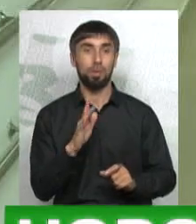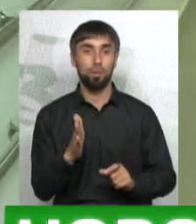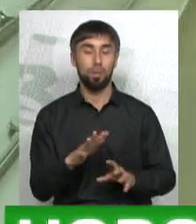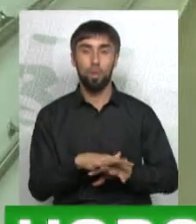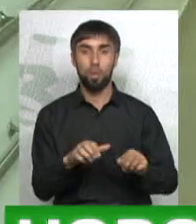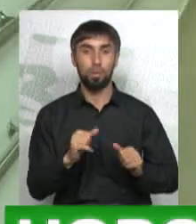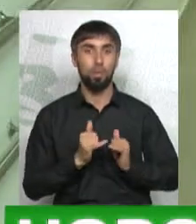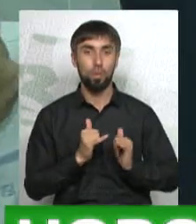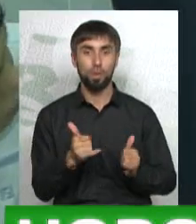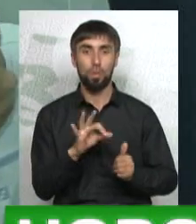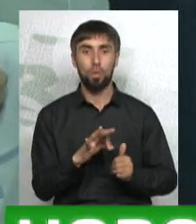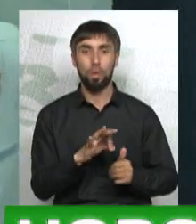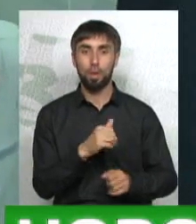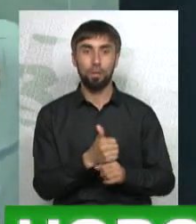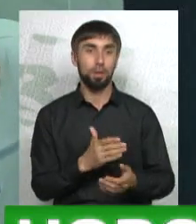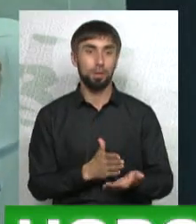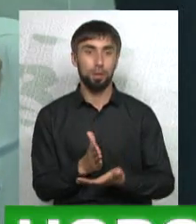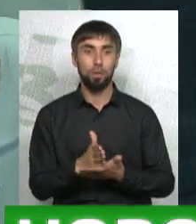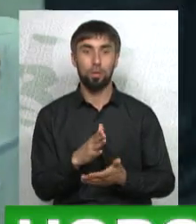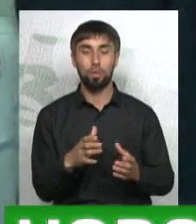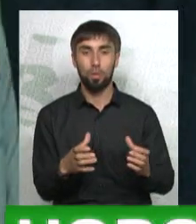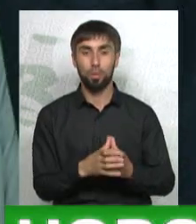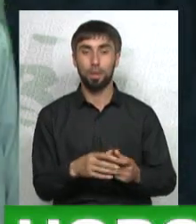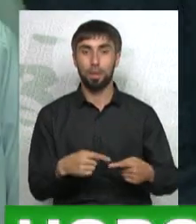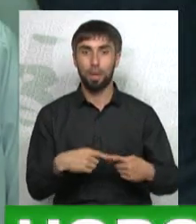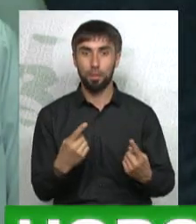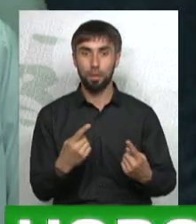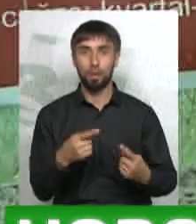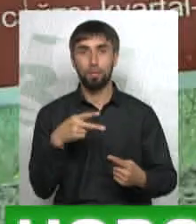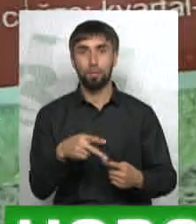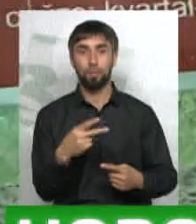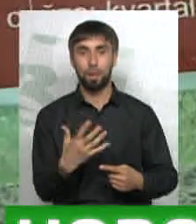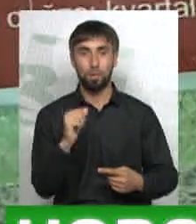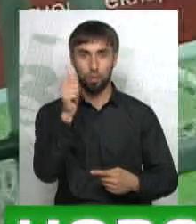охвачены услугами по основным направлениям комплексной реабилитации 2025 года